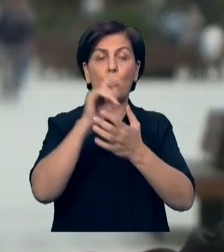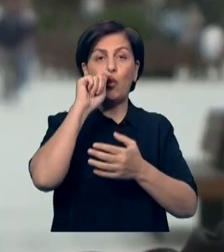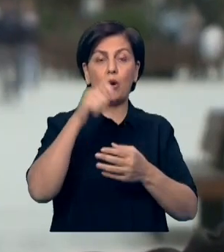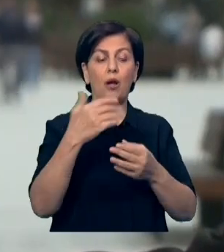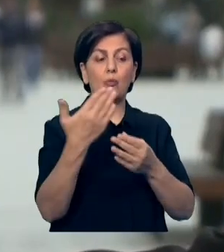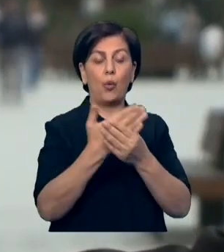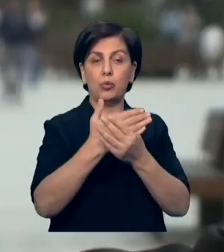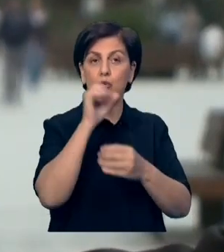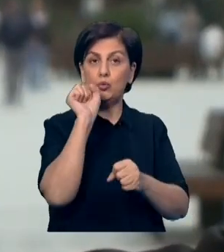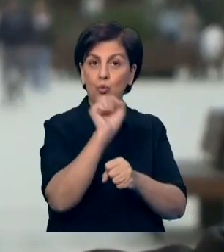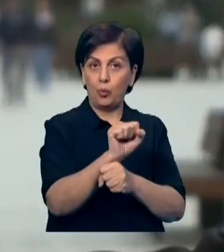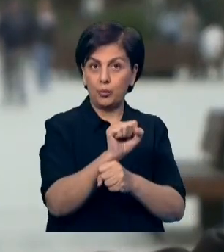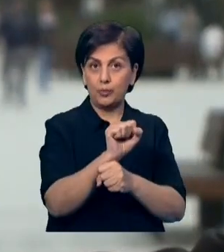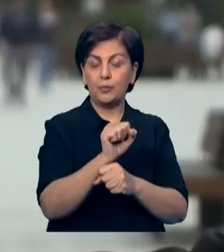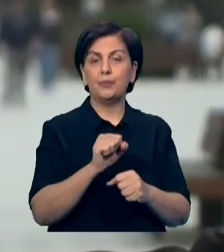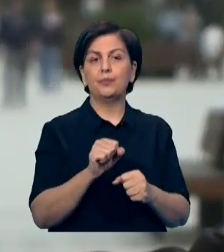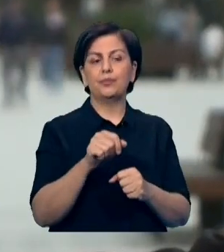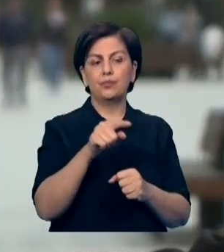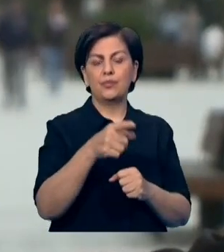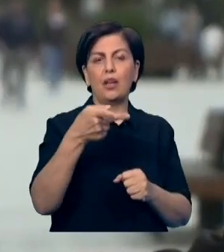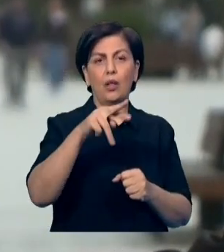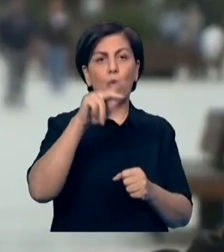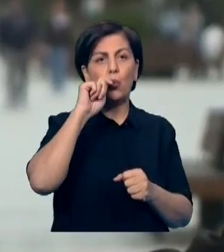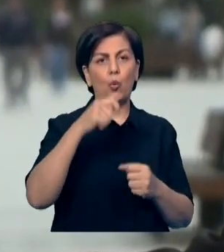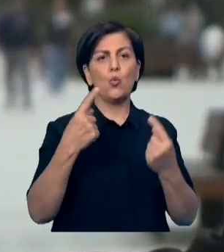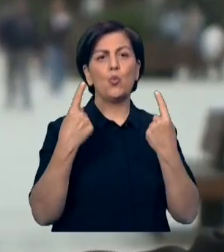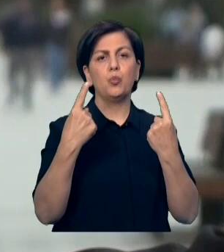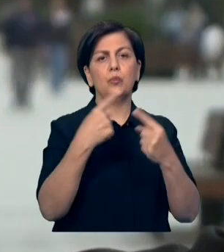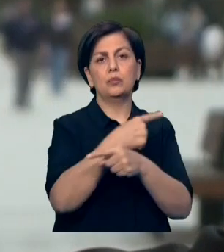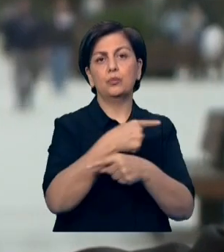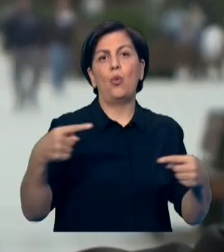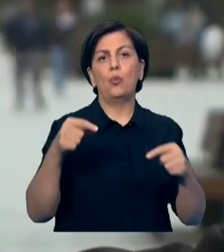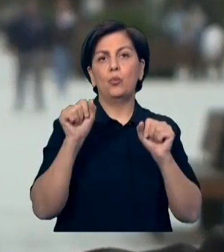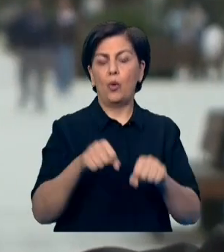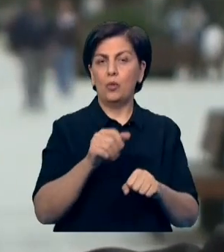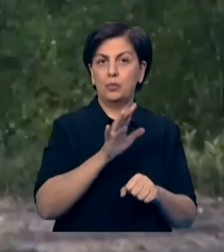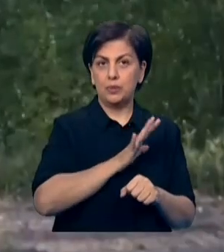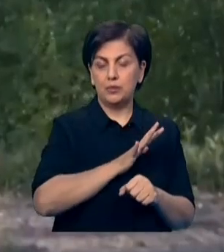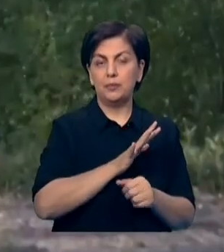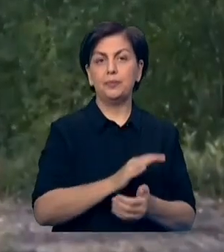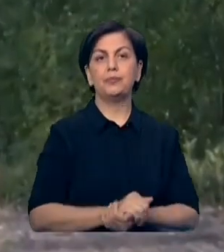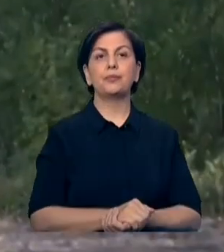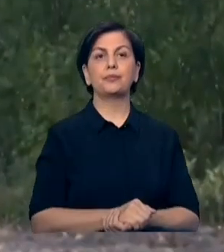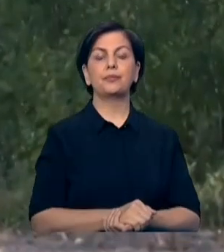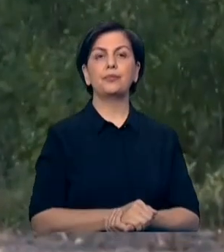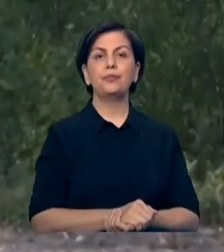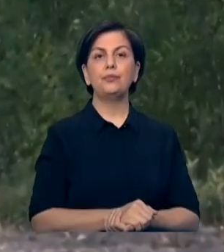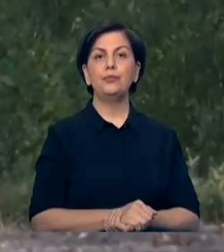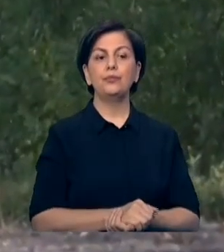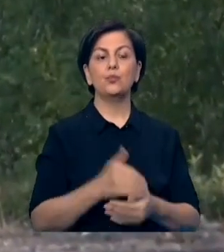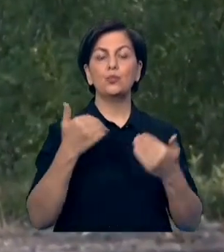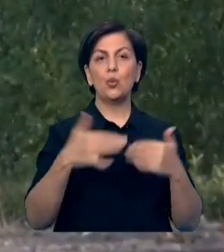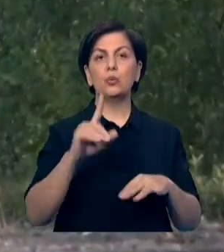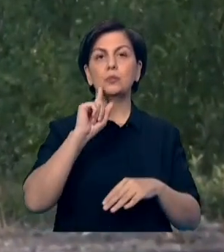yardımlarını dayandırarsa, bu Ukraynaya üçün çox ciddi mənfi mənada nəticələr doğura bilər. Bir ildən çoxdur davam